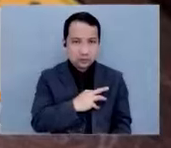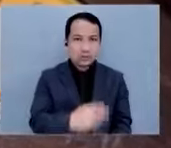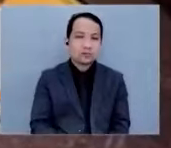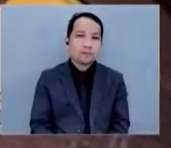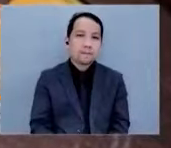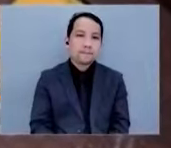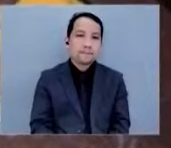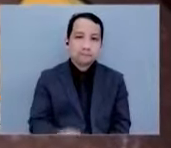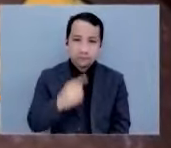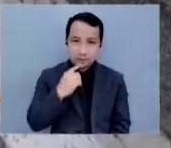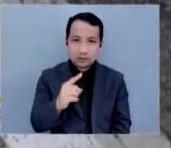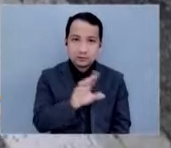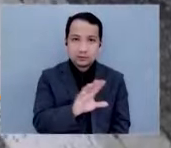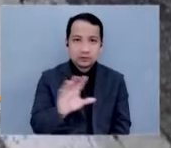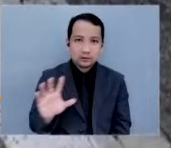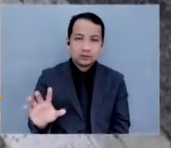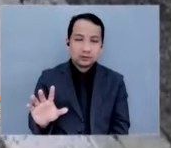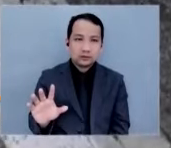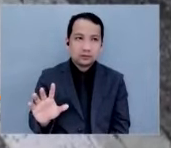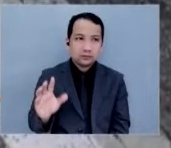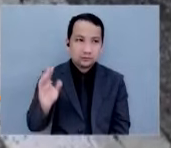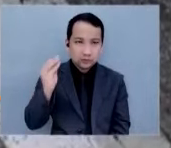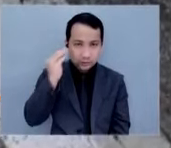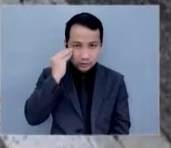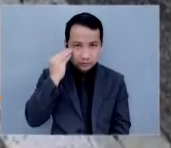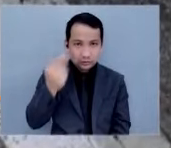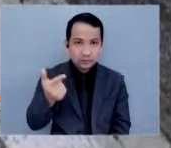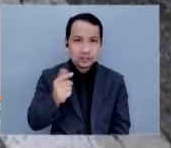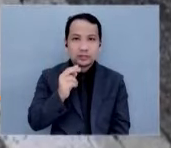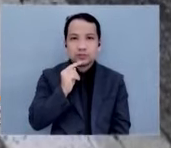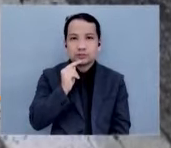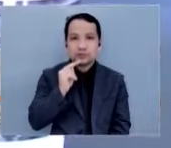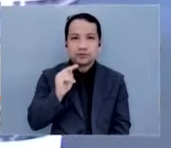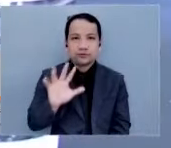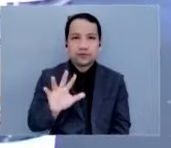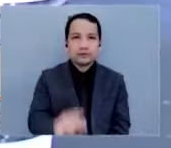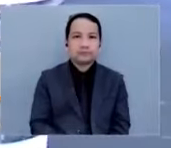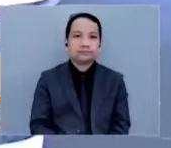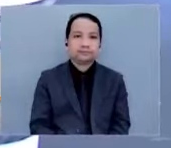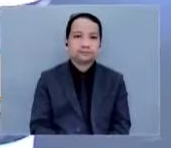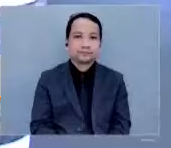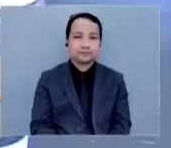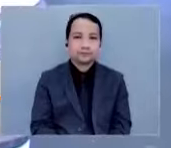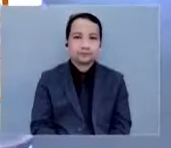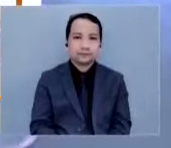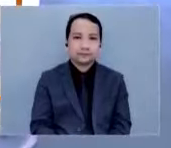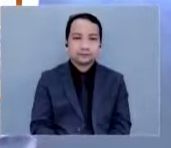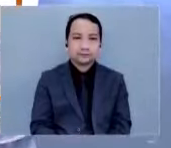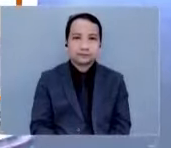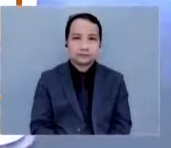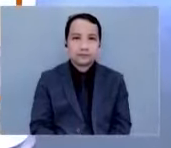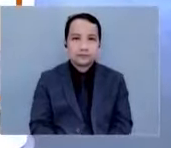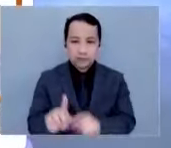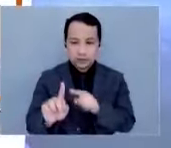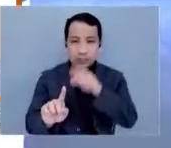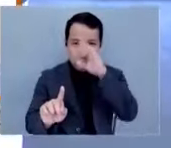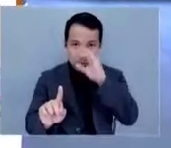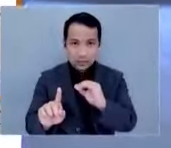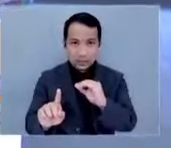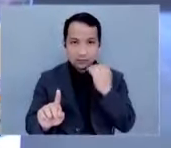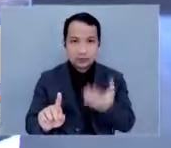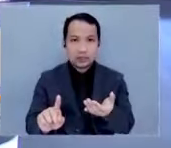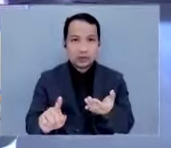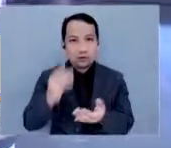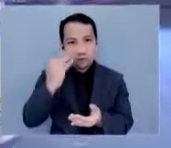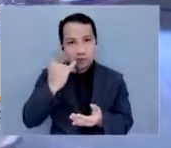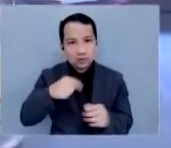Nagbabalita mula sa frontline, Mon Gualvez, News 5. Patay ang isang lalaki matapos tantarin ang saksak